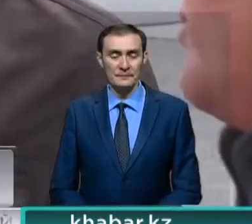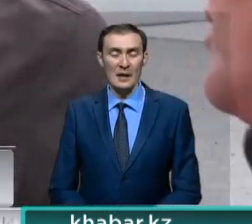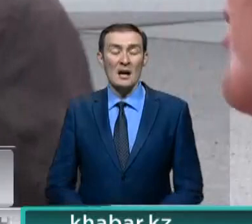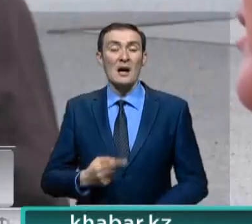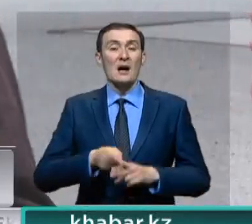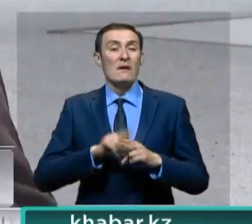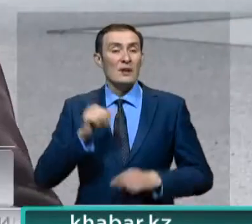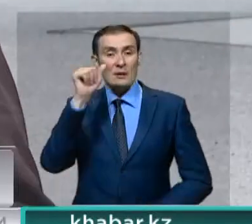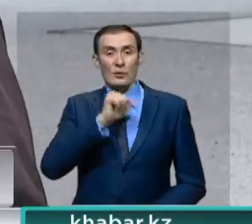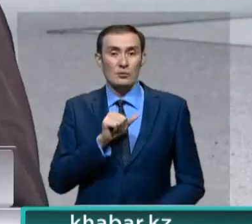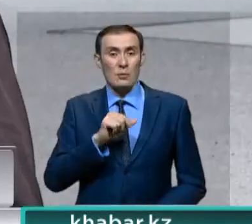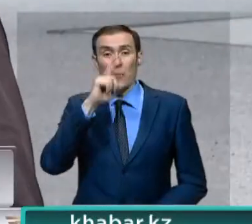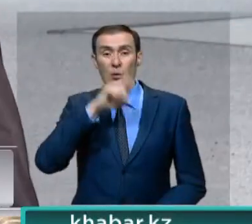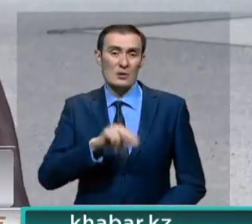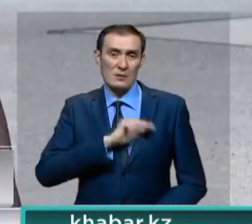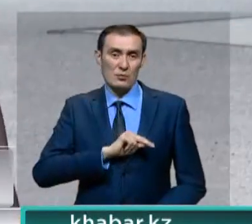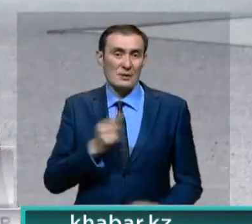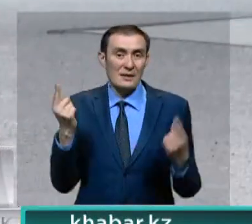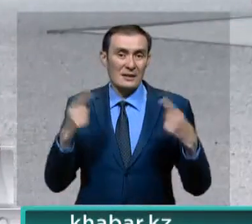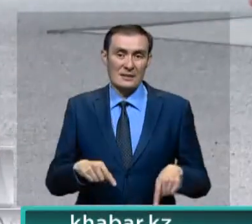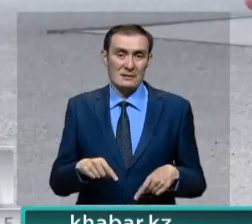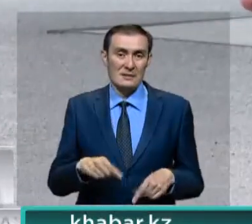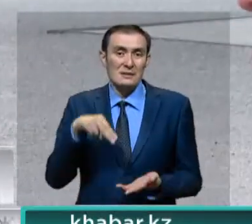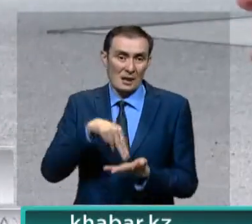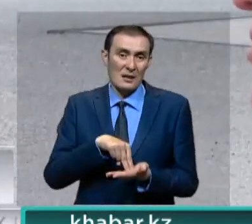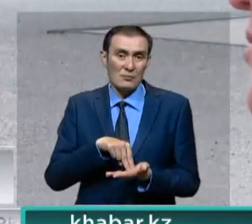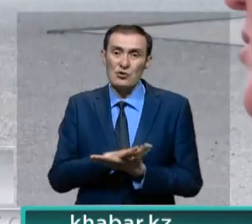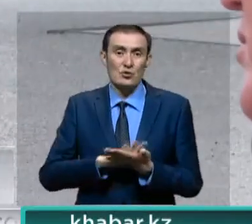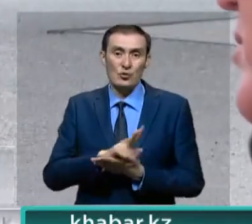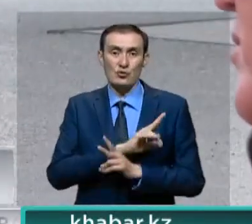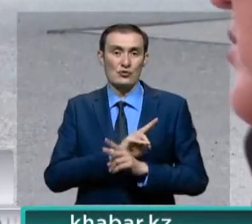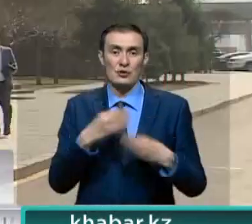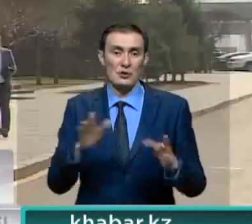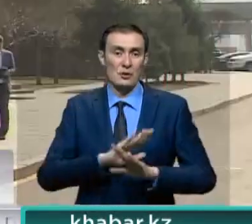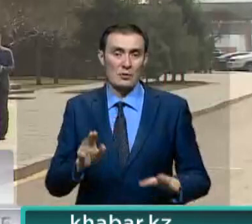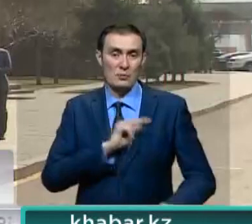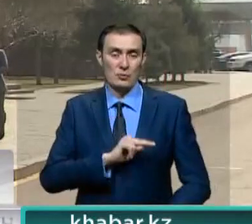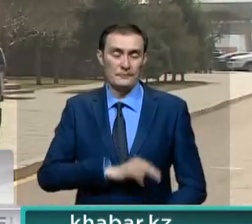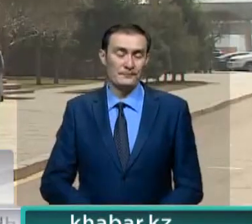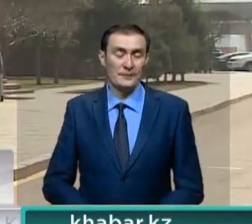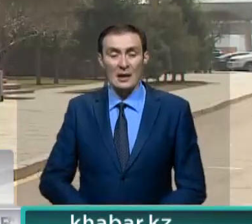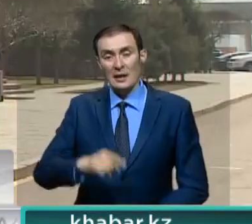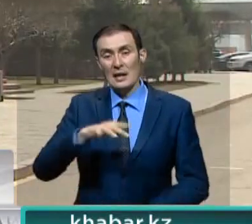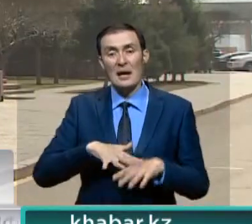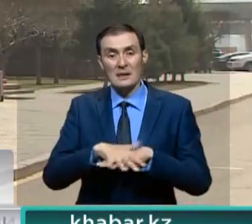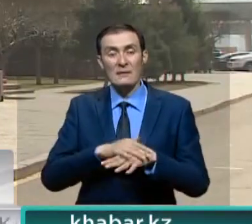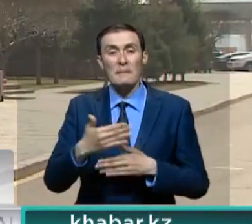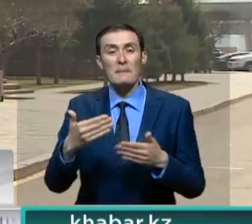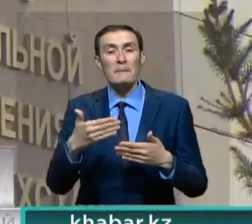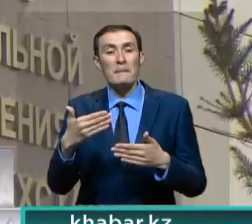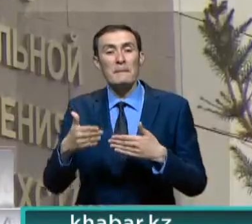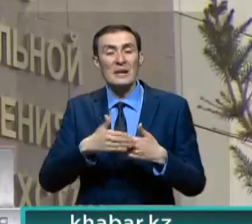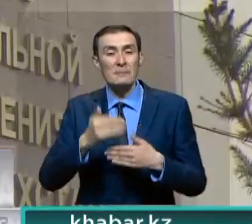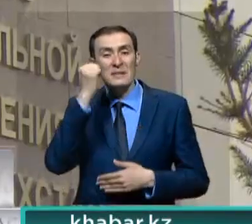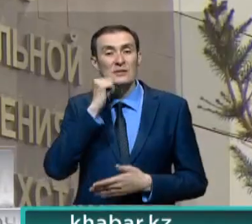В этом году совсем плохо с работой. Кризис. Стоим здесь, а никто ничего не предлагает. Для казахстанцев предпенсионных лет в